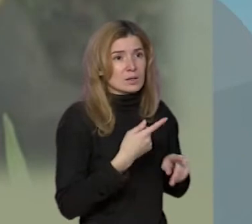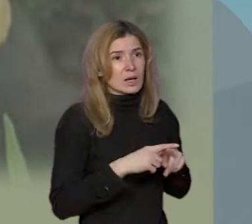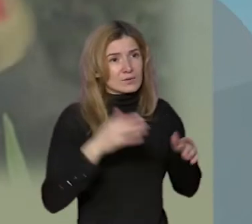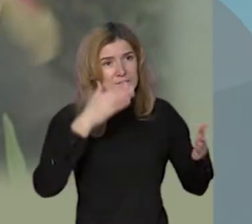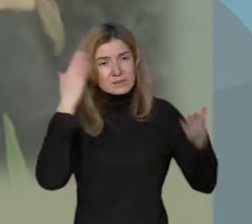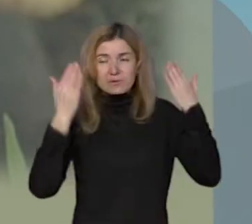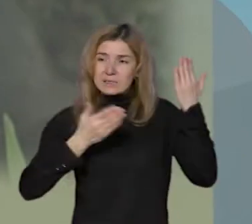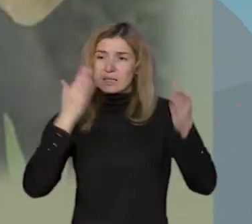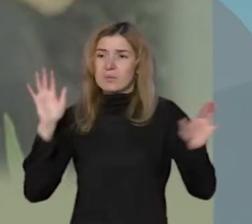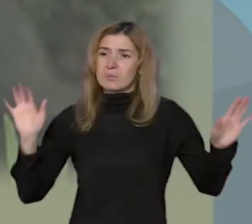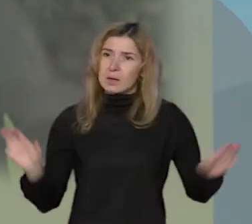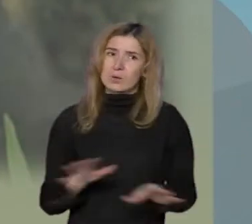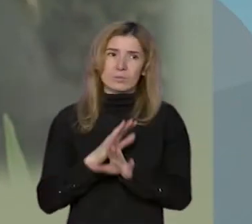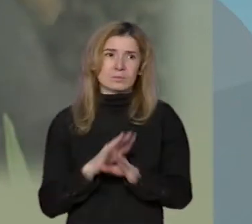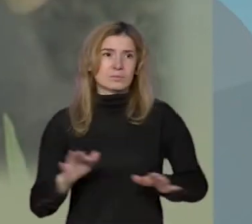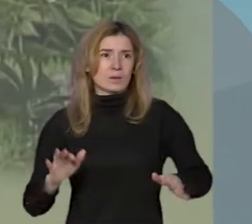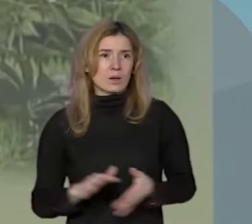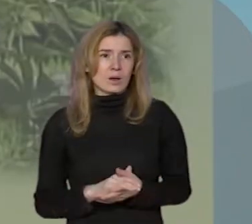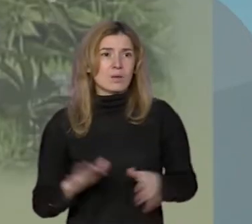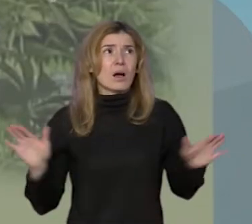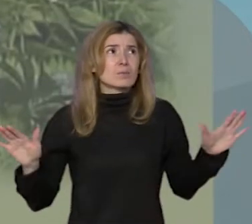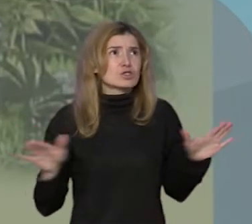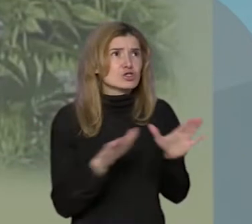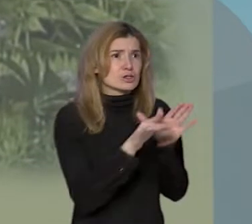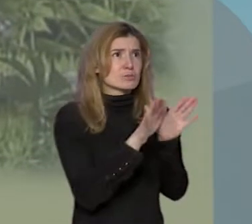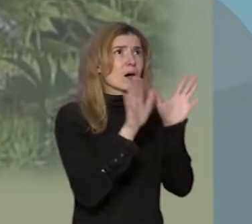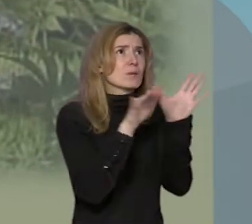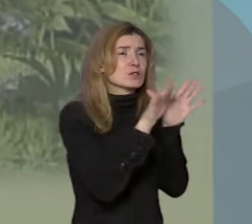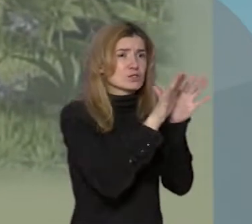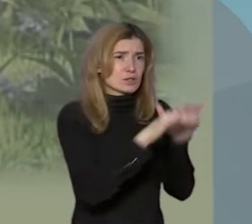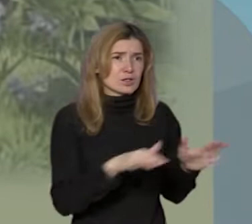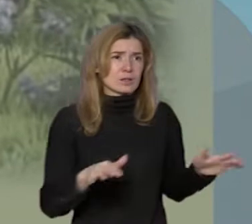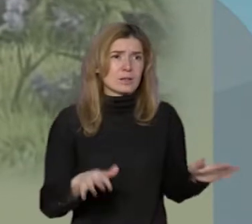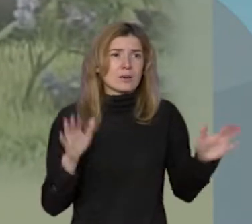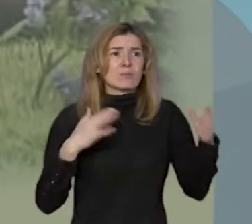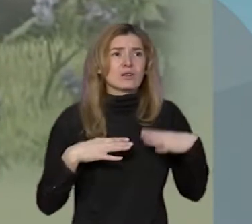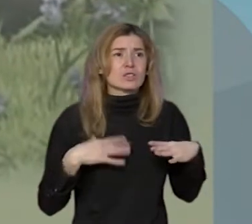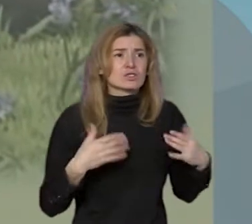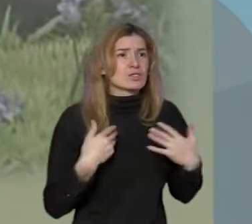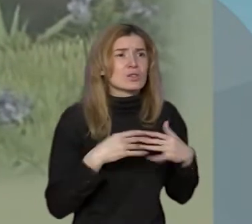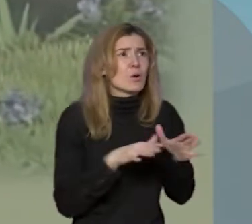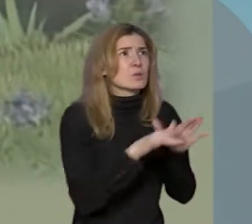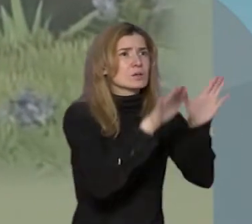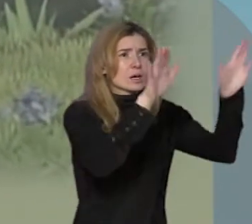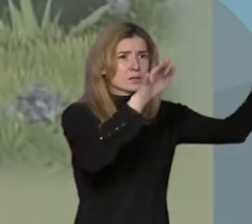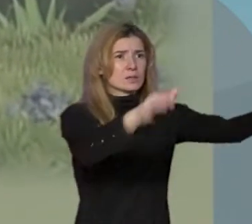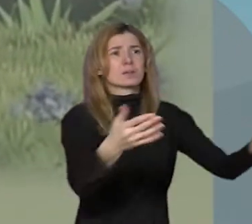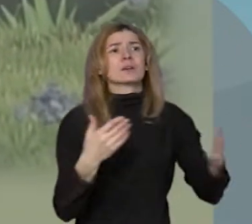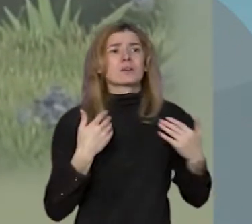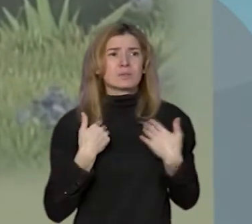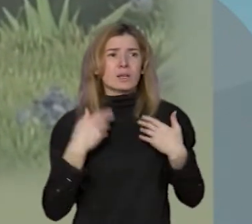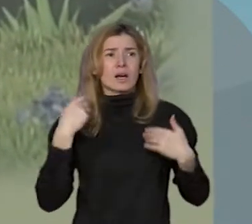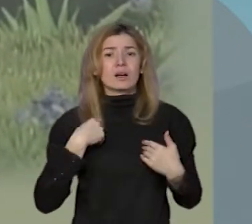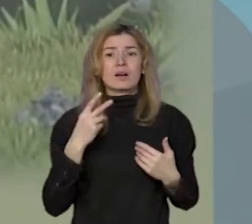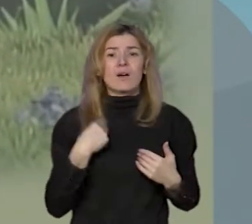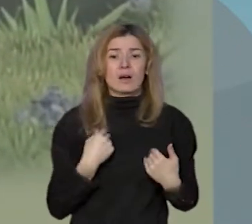как весело, как весело вдвоем. Бабочки, бабочки, подождите, не улетайте.